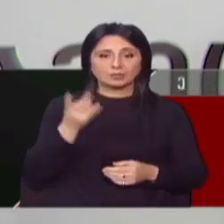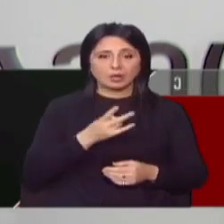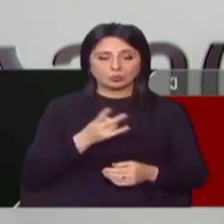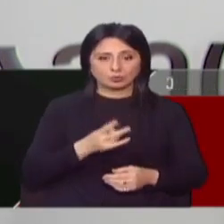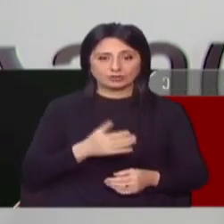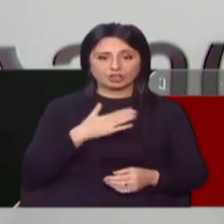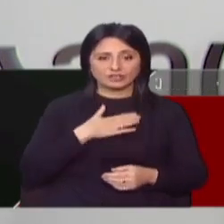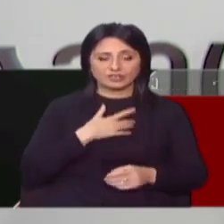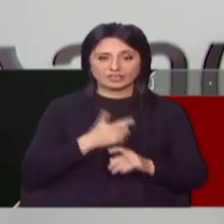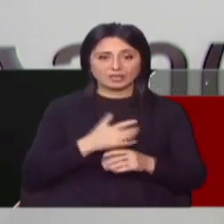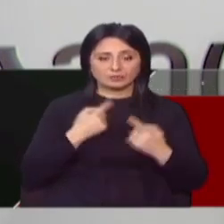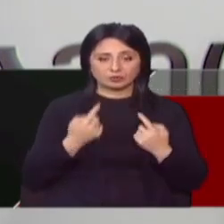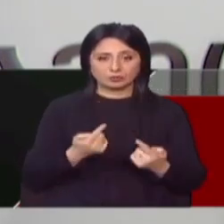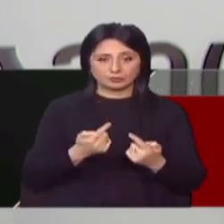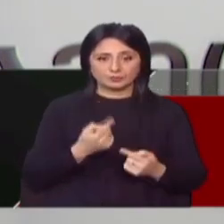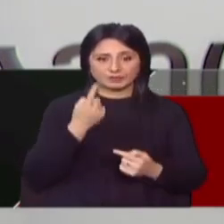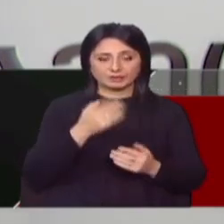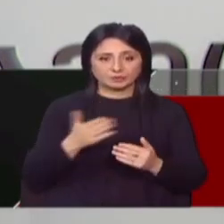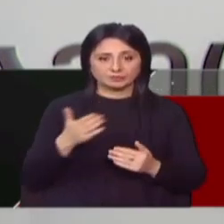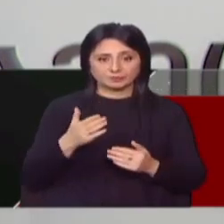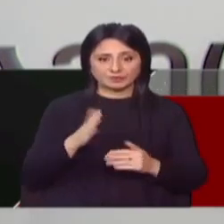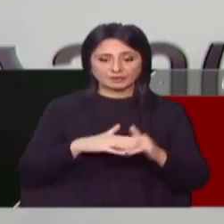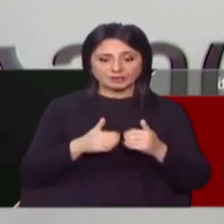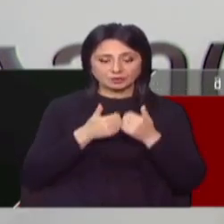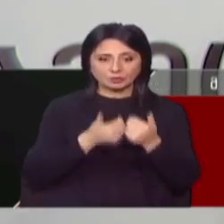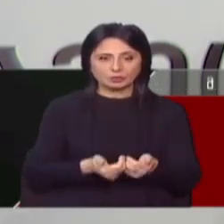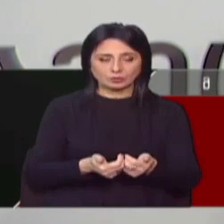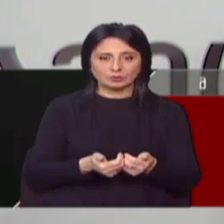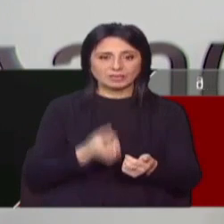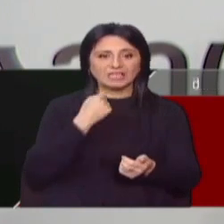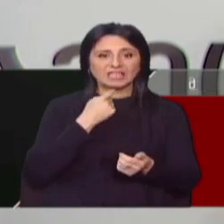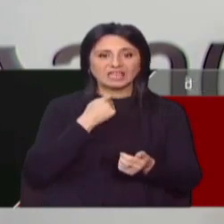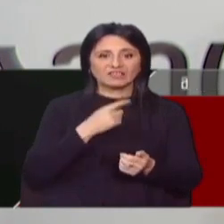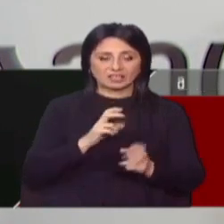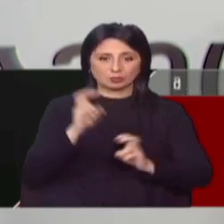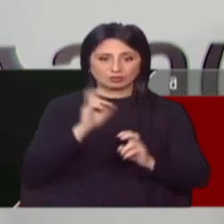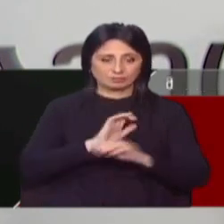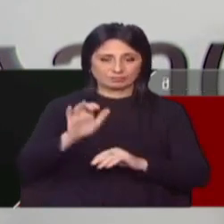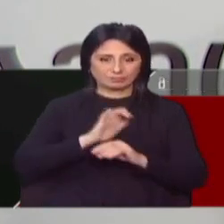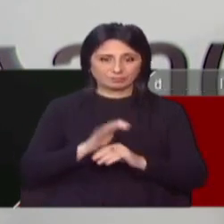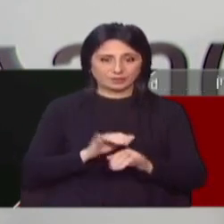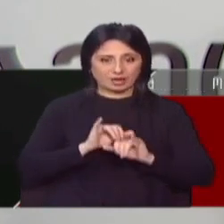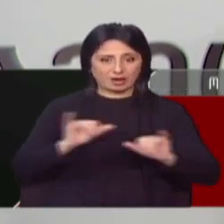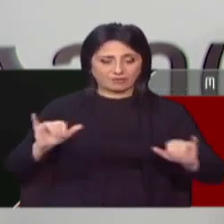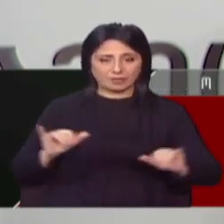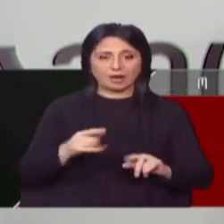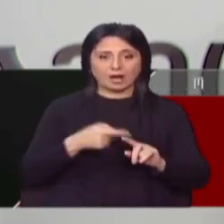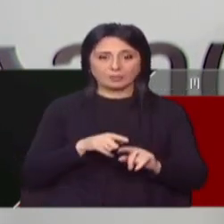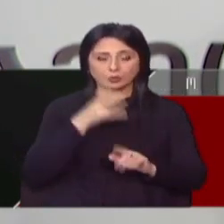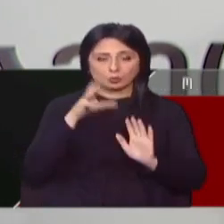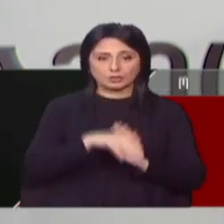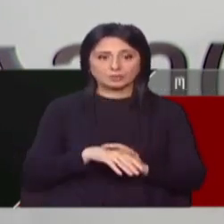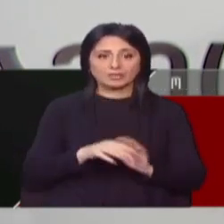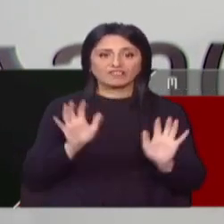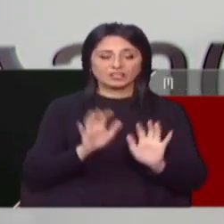უნდა, ჩვენთვის მნიშვნელოვანია ერთის მხრივ ხელი შეუწყოთ ღვინის ინდუსტრიის შემდგომ განვითარებას და ამავდროულად, რა თქმა